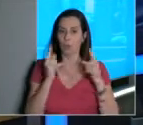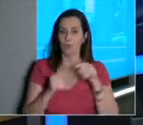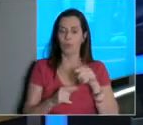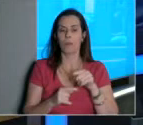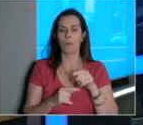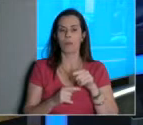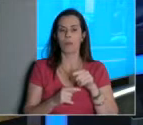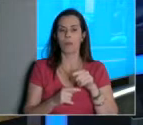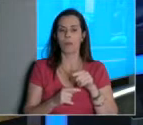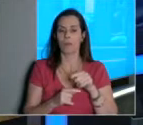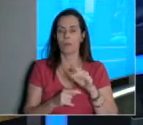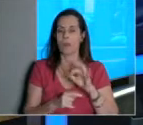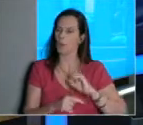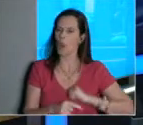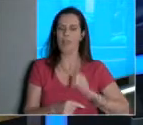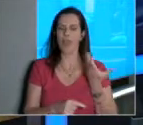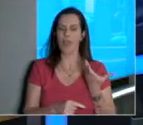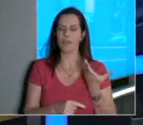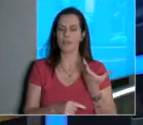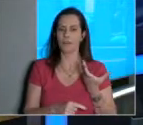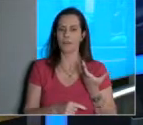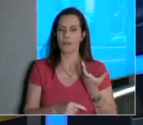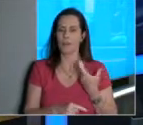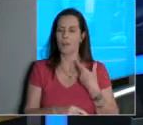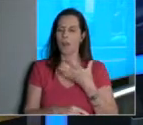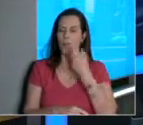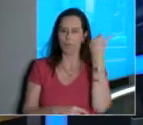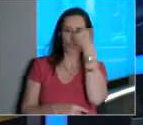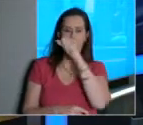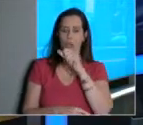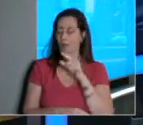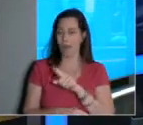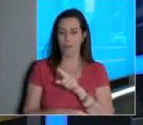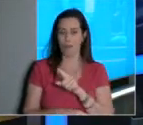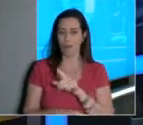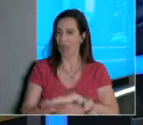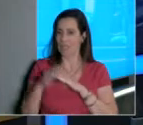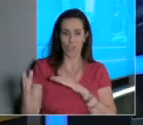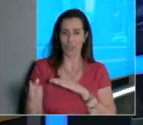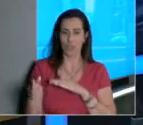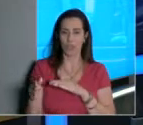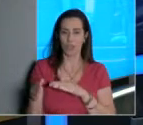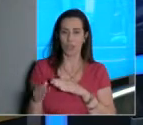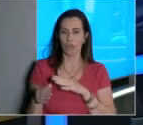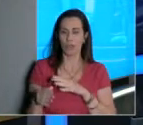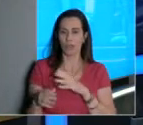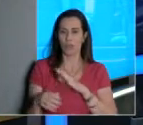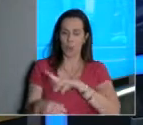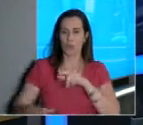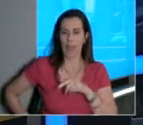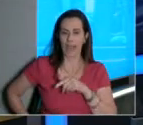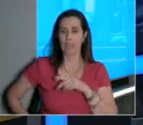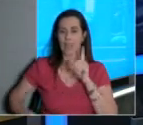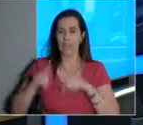הם מה שנקרא אוכלים להם את הלב. הם חומסים להם את היוקרה, את הסטטוס, בעוד שהצד השני גונב להם את הכיס.